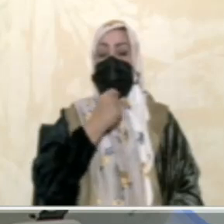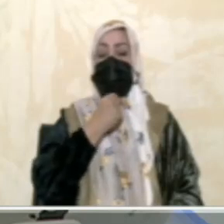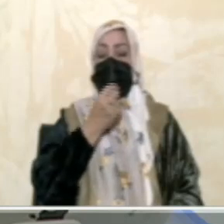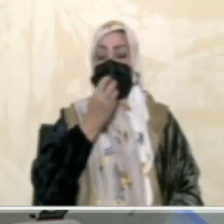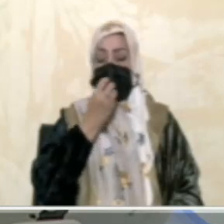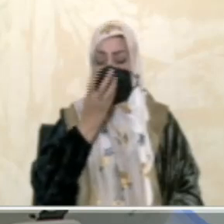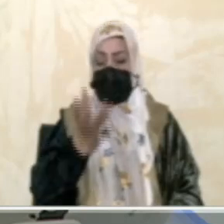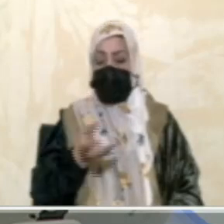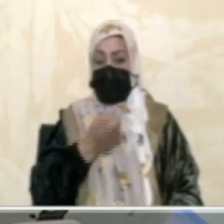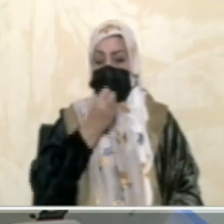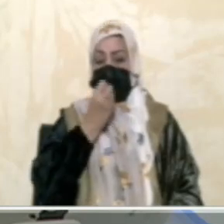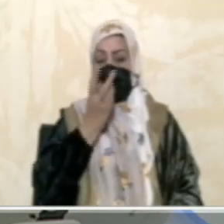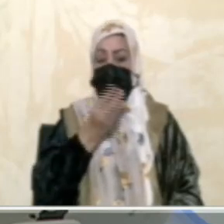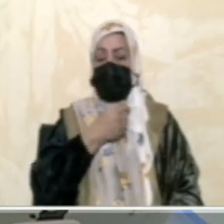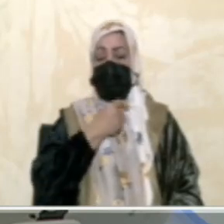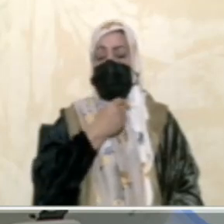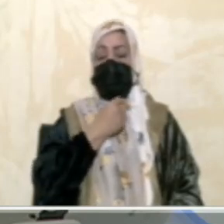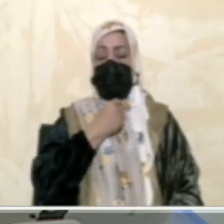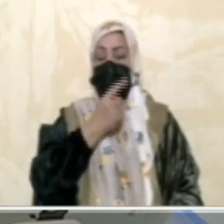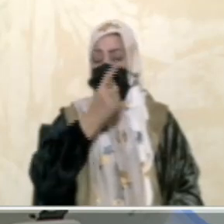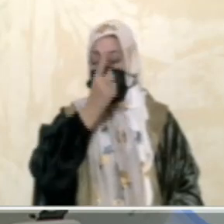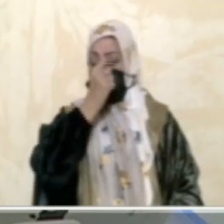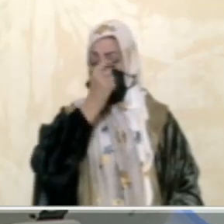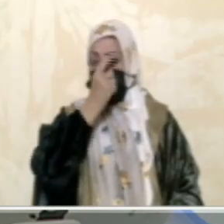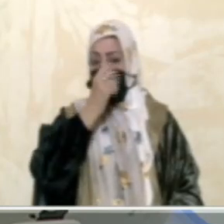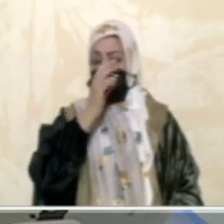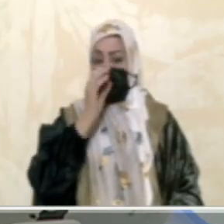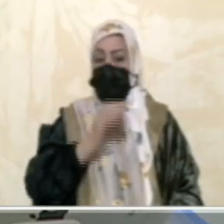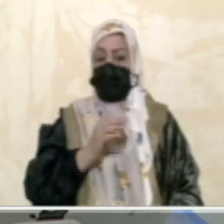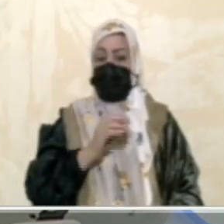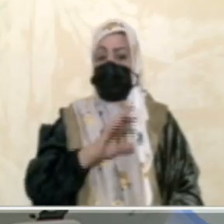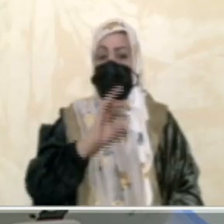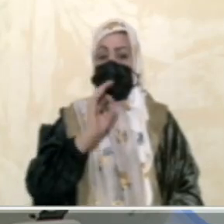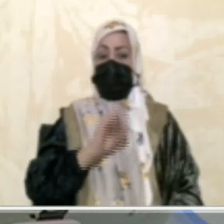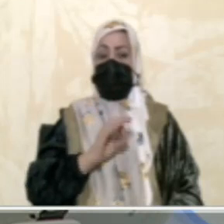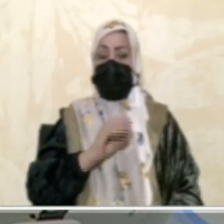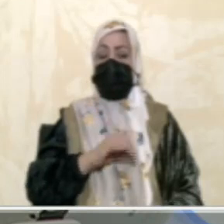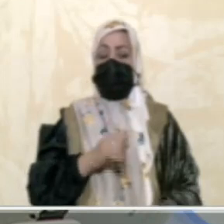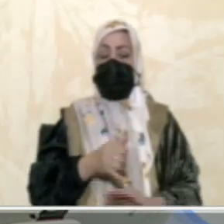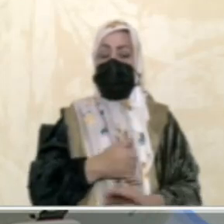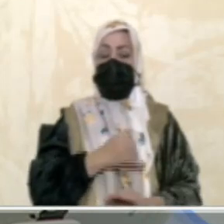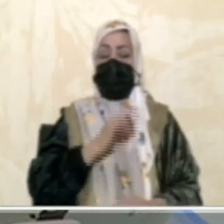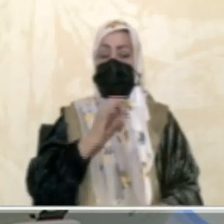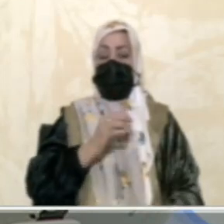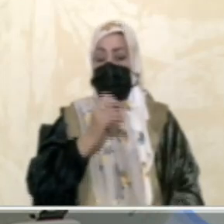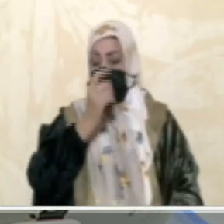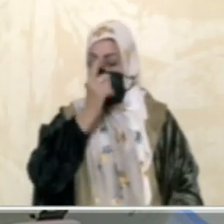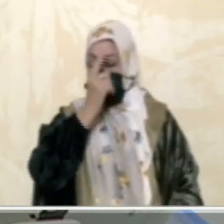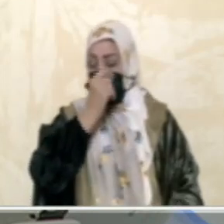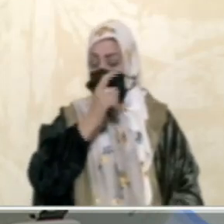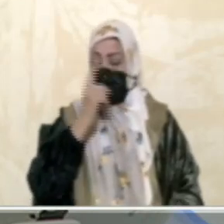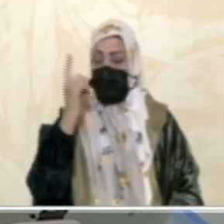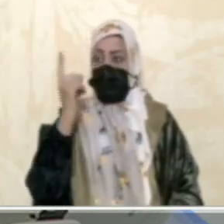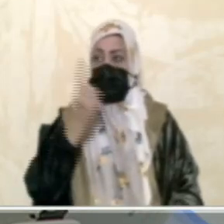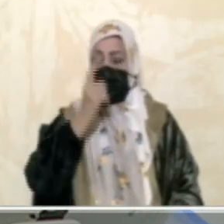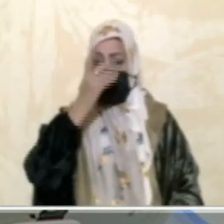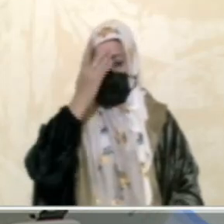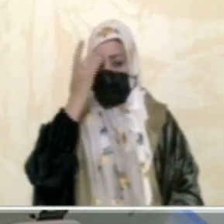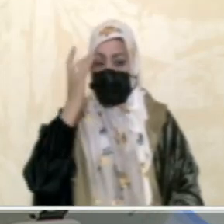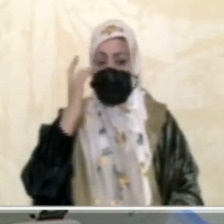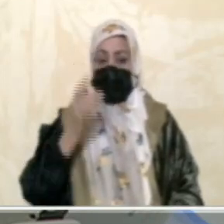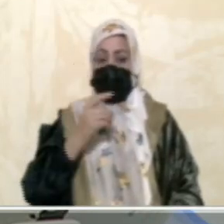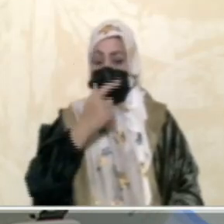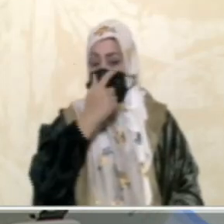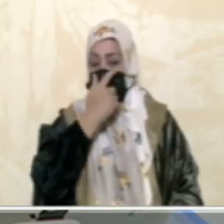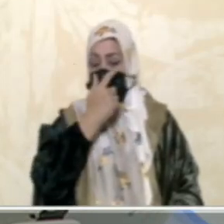هي مفطره في مذهبنا عند علمائنا علماء المالكيه منفذ العين